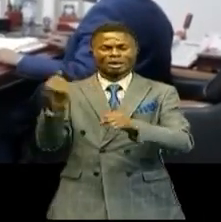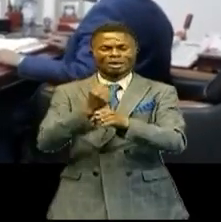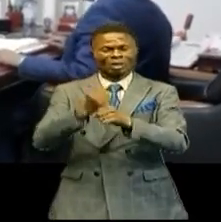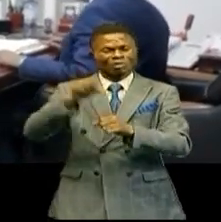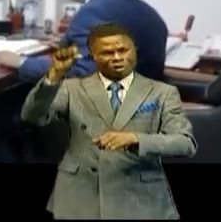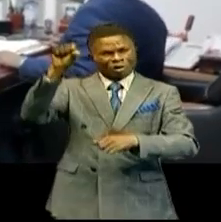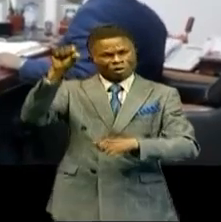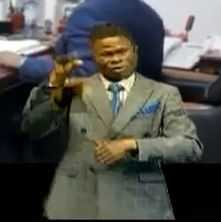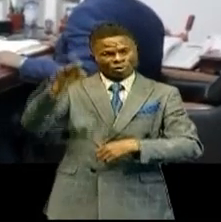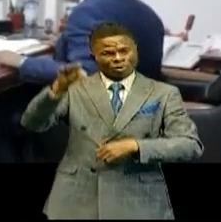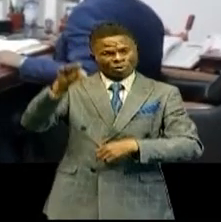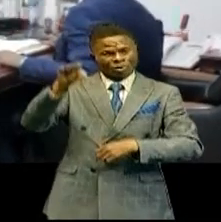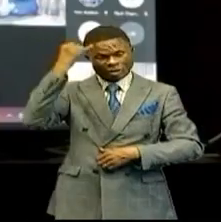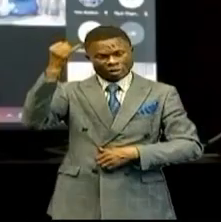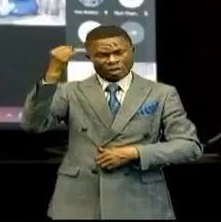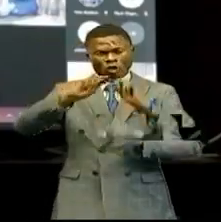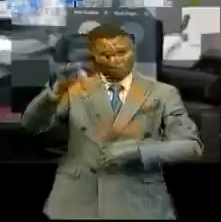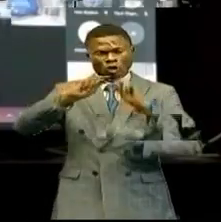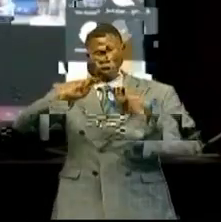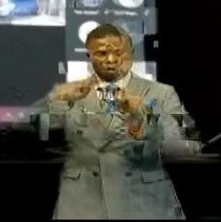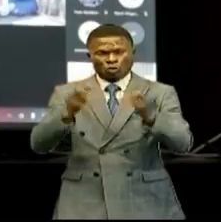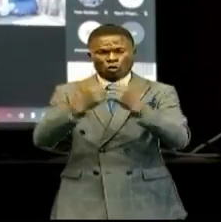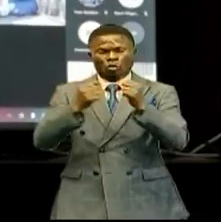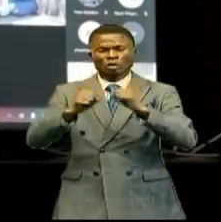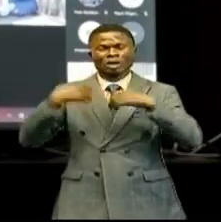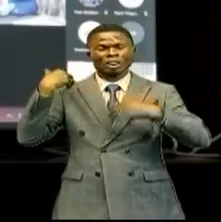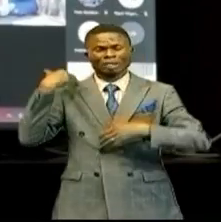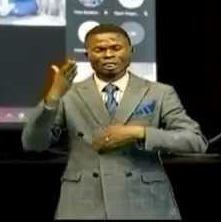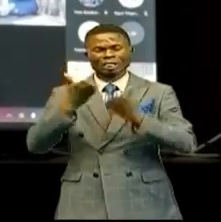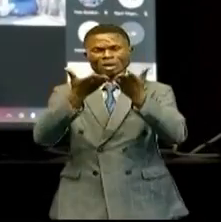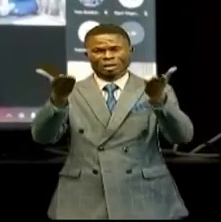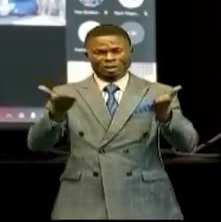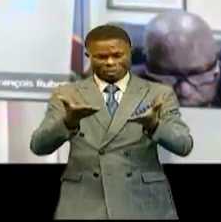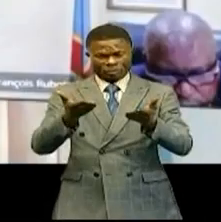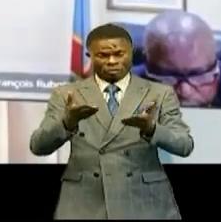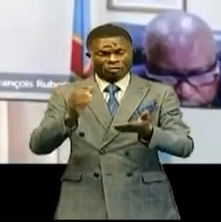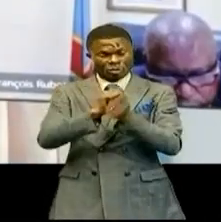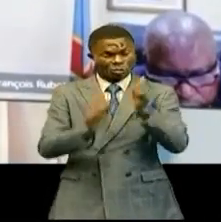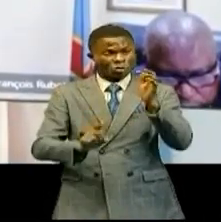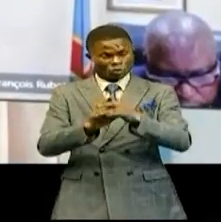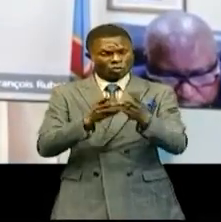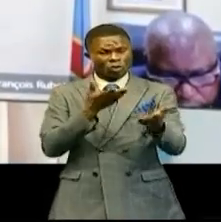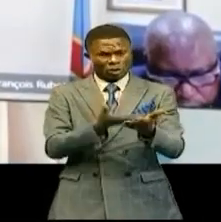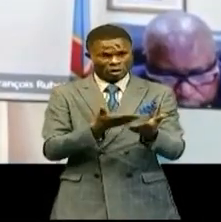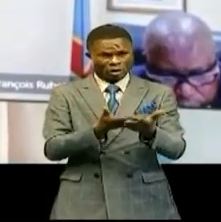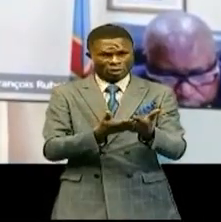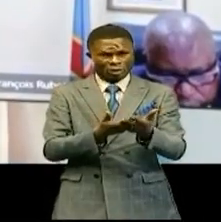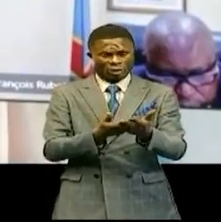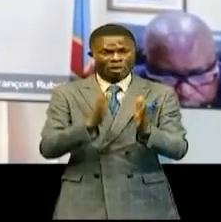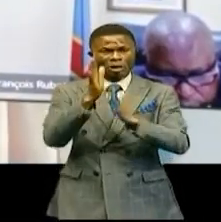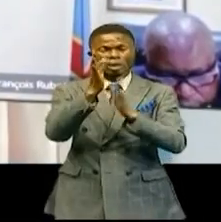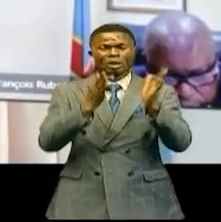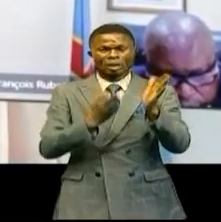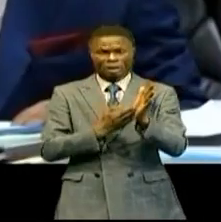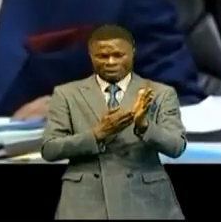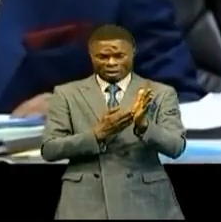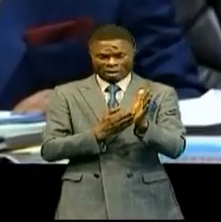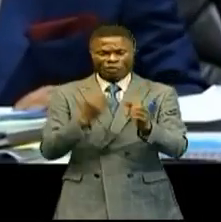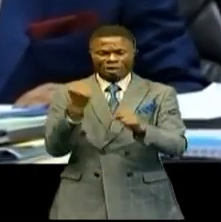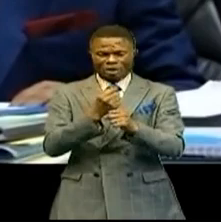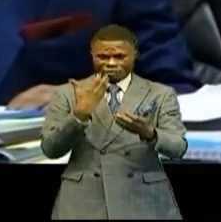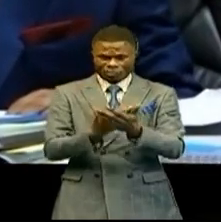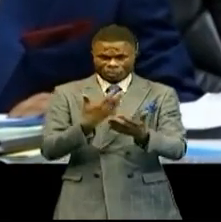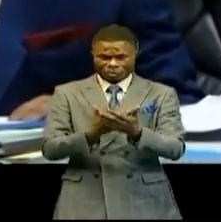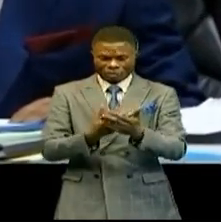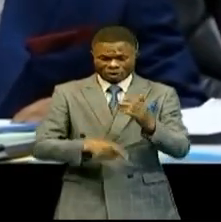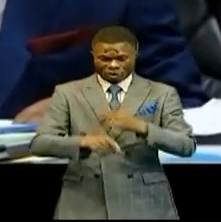et l'obsolescence du réseau de l'éclairage public. Face à cette situation, 19 actions urgentes à mener